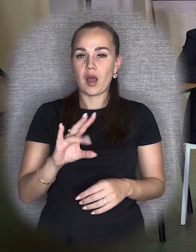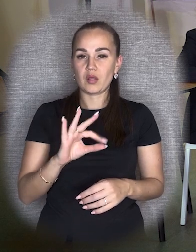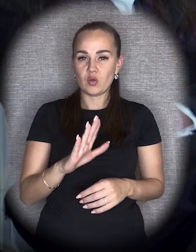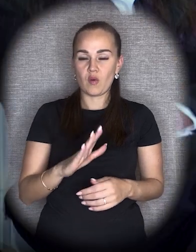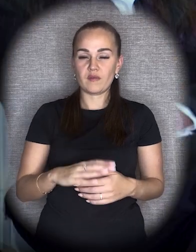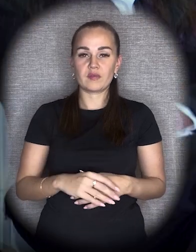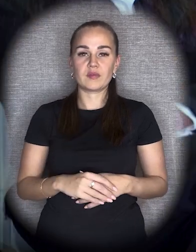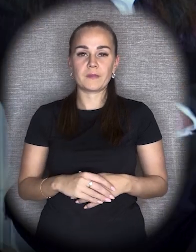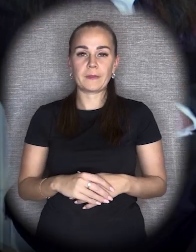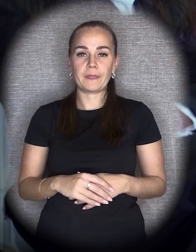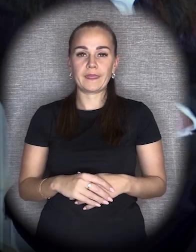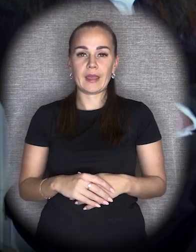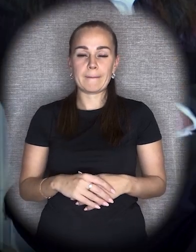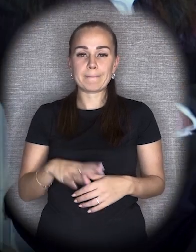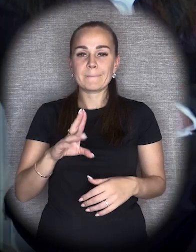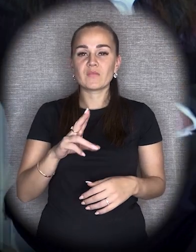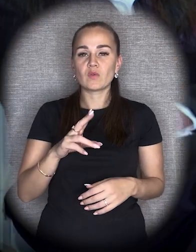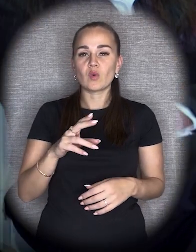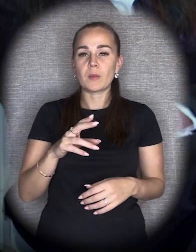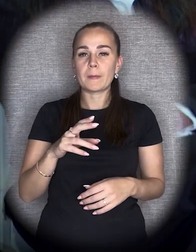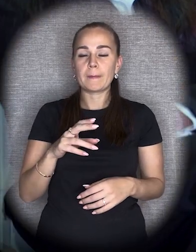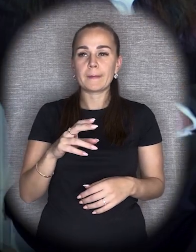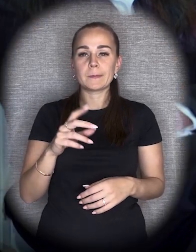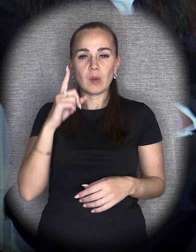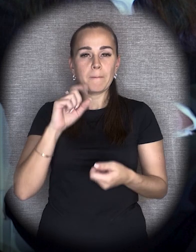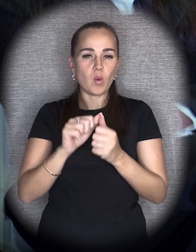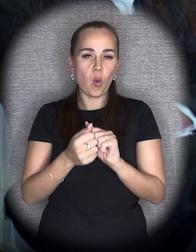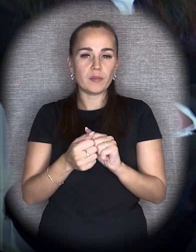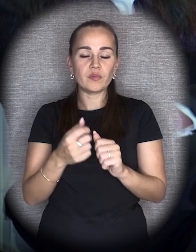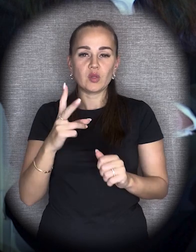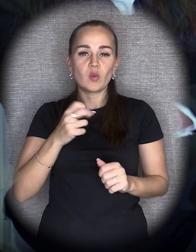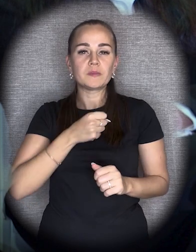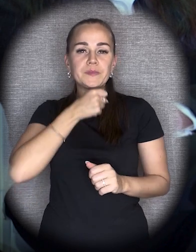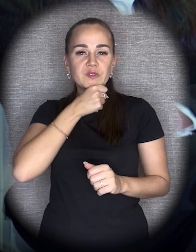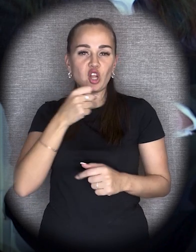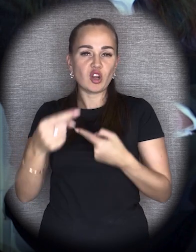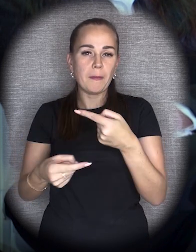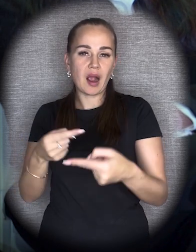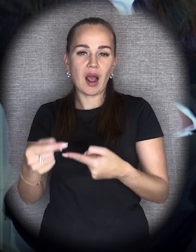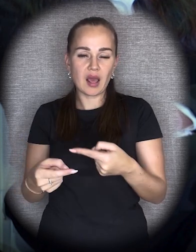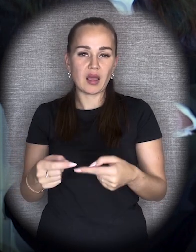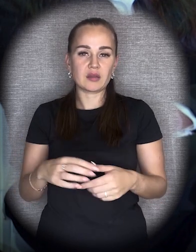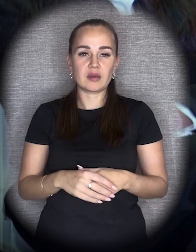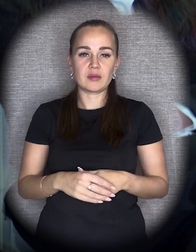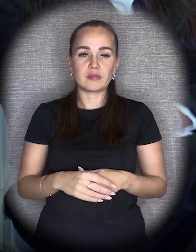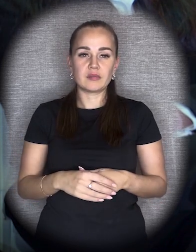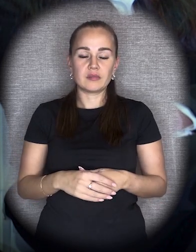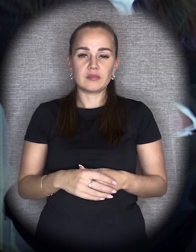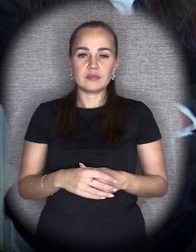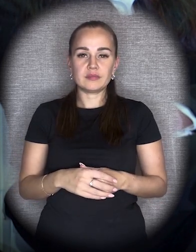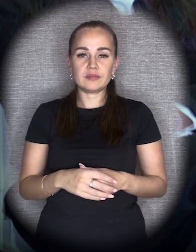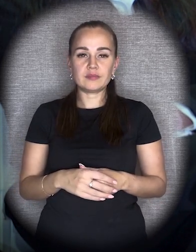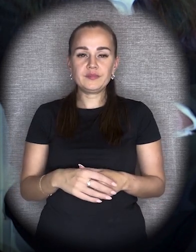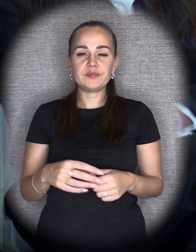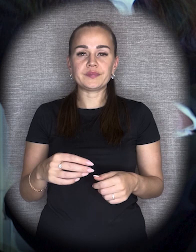как кто в возрасте помнит, таком одиозном нашем первом секретаре обкома,